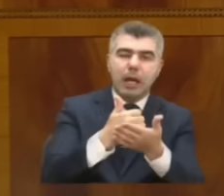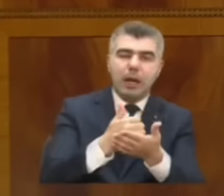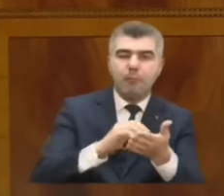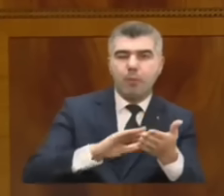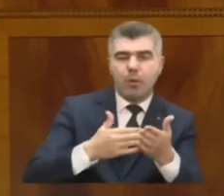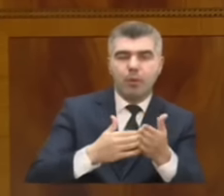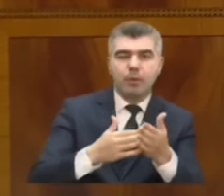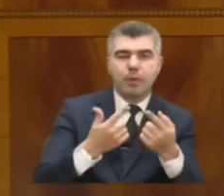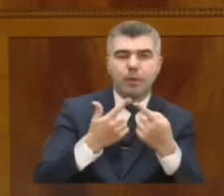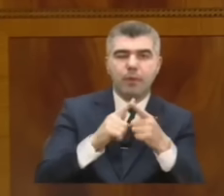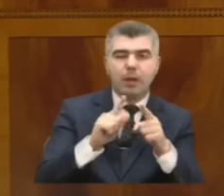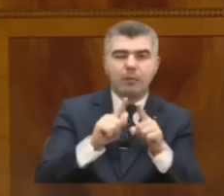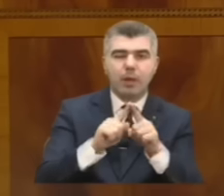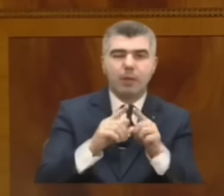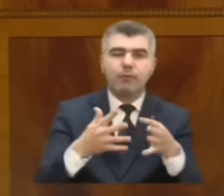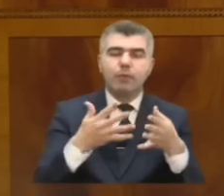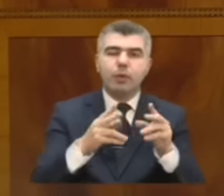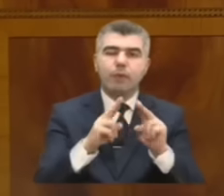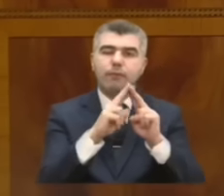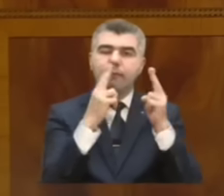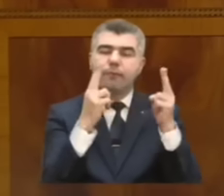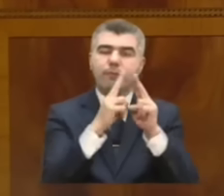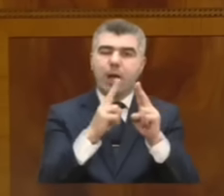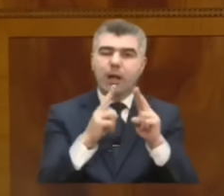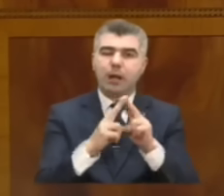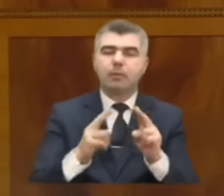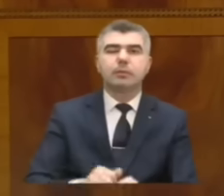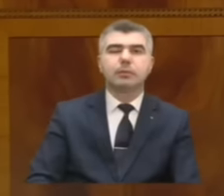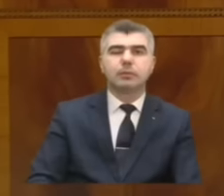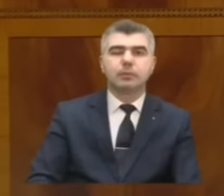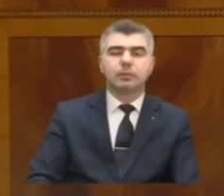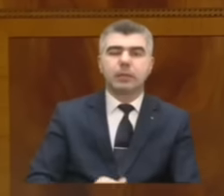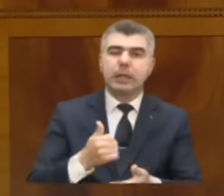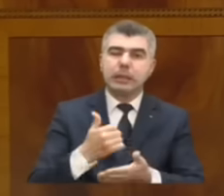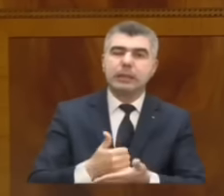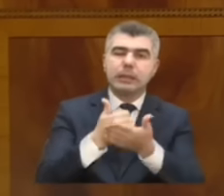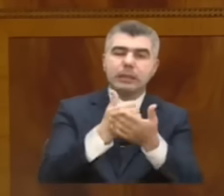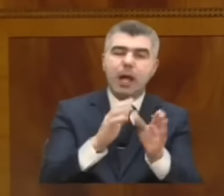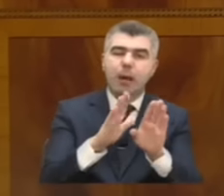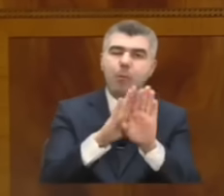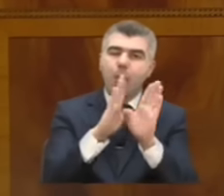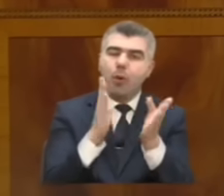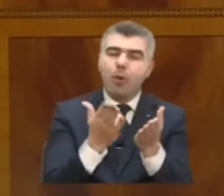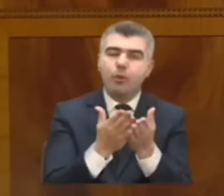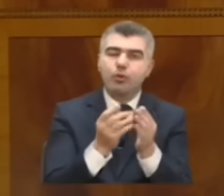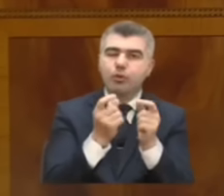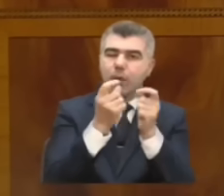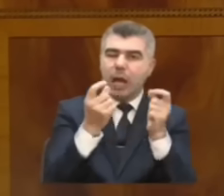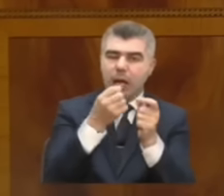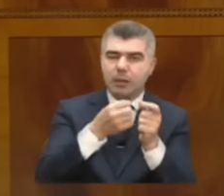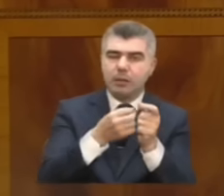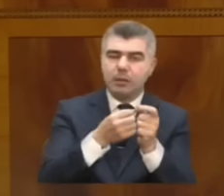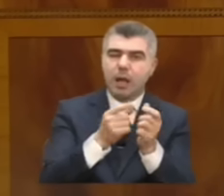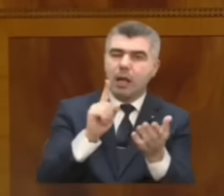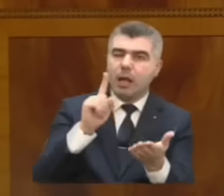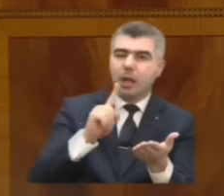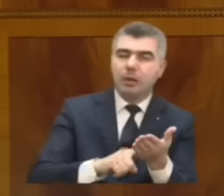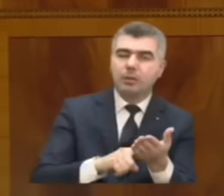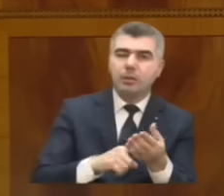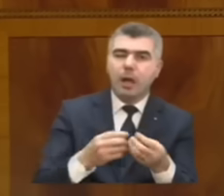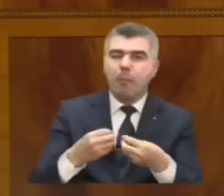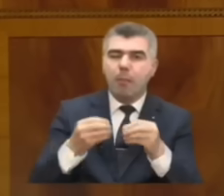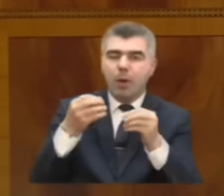أجل تعزيز وجودها في السوق العالمية، كما ينبغي توفير دعم شامل للمقاولات من أجل بلوغ إمكاناتها